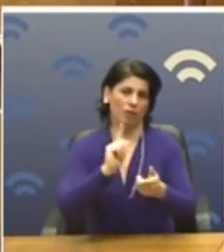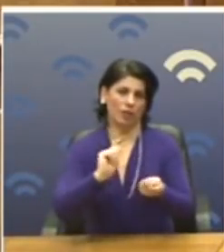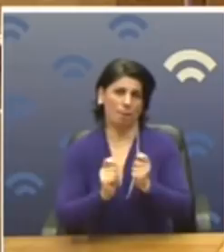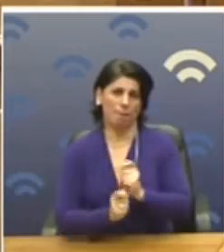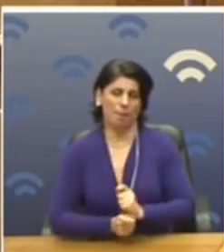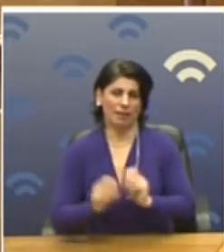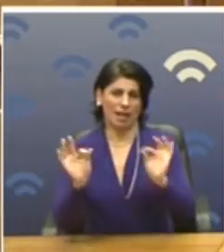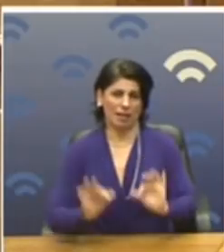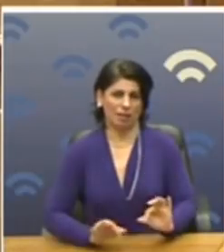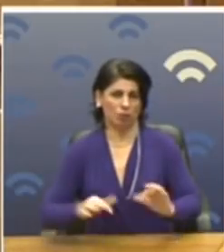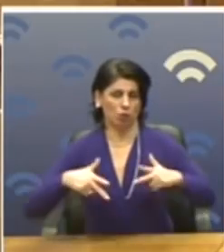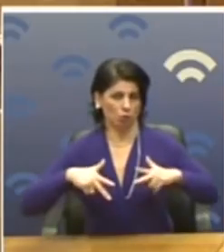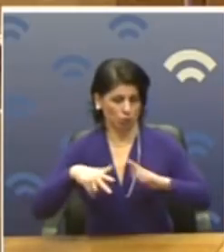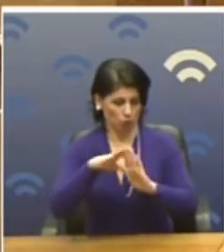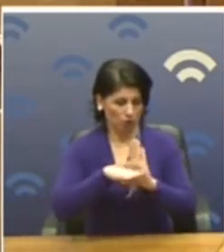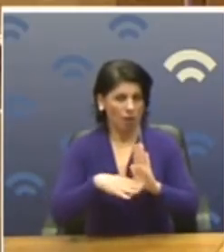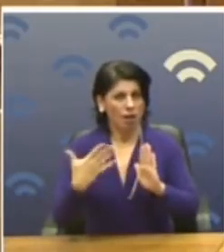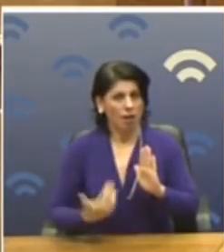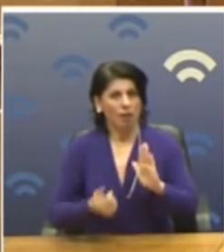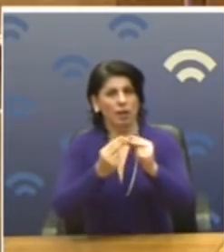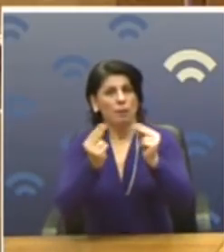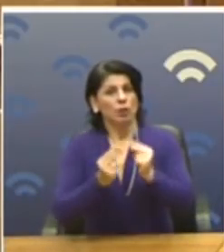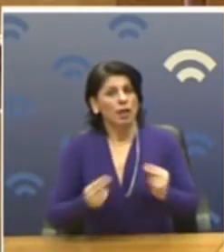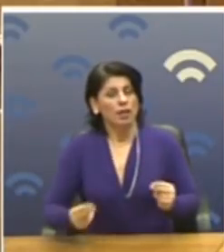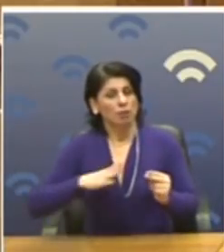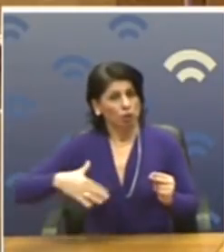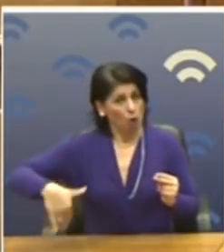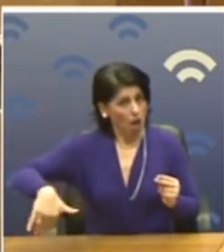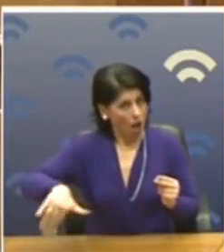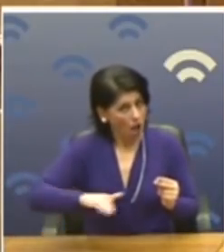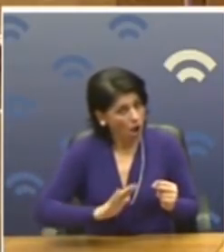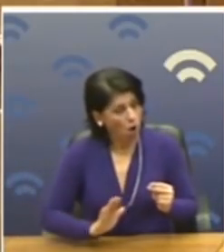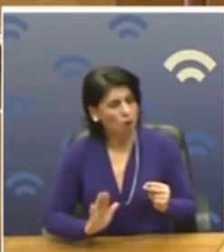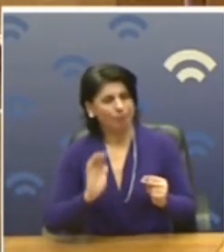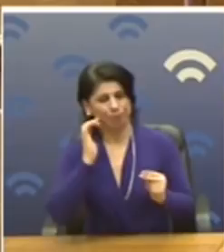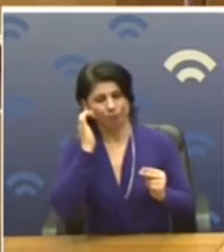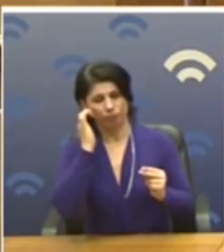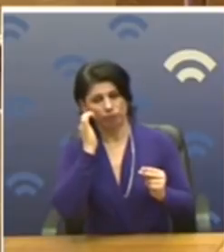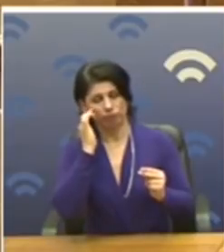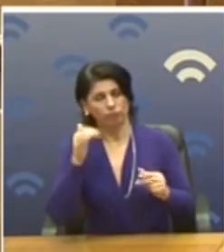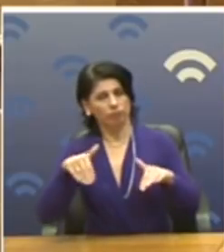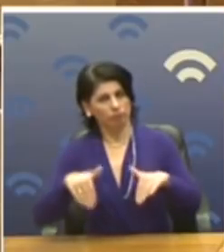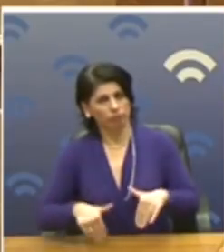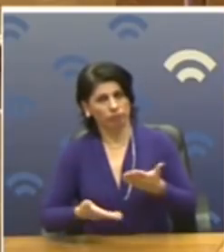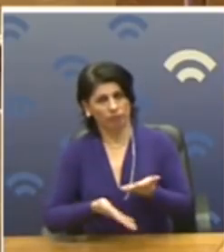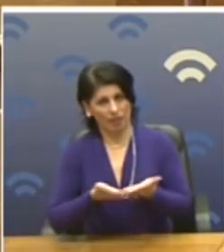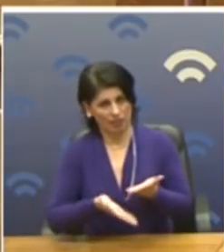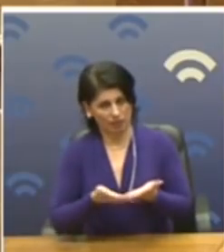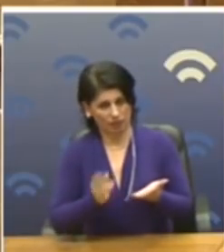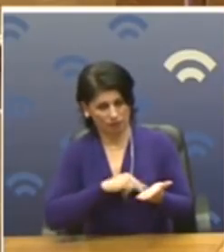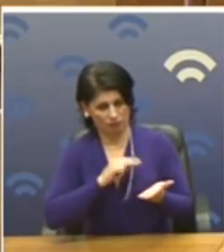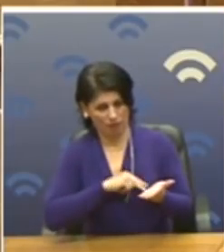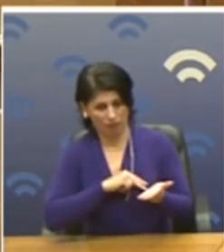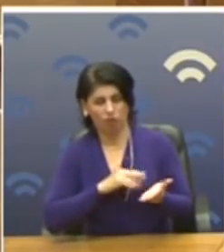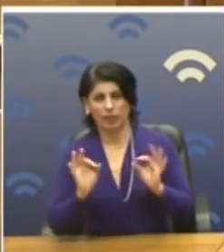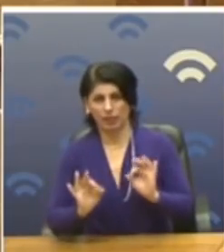του συστήματος που να έχει αποτελέσματα για το λαό μας και να υπηρετεί τα συμφέροντά του. Και